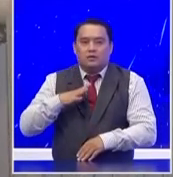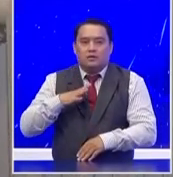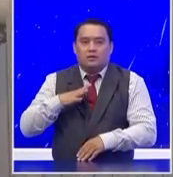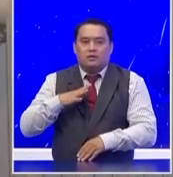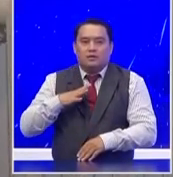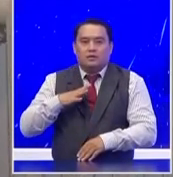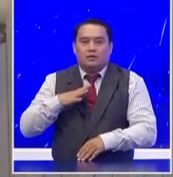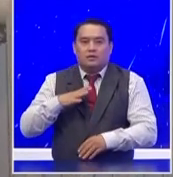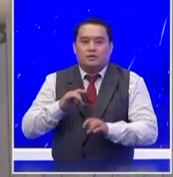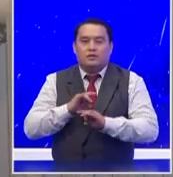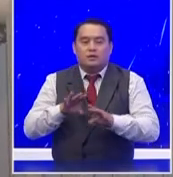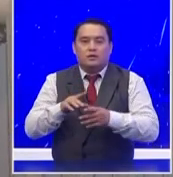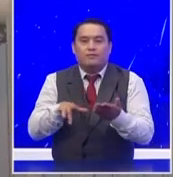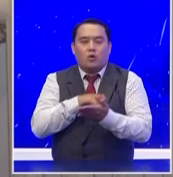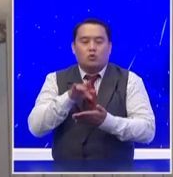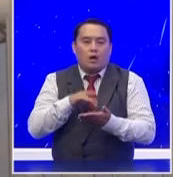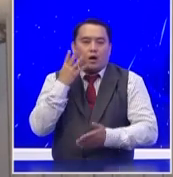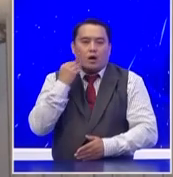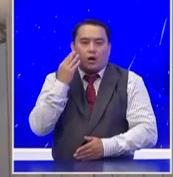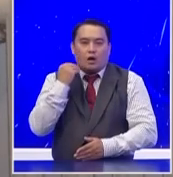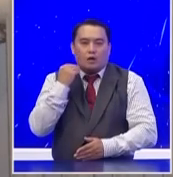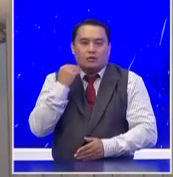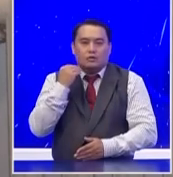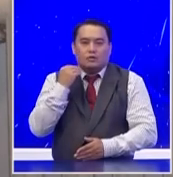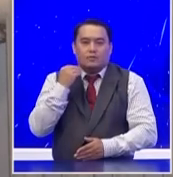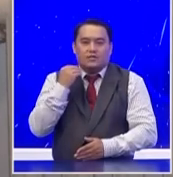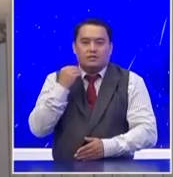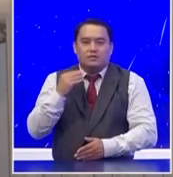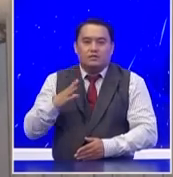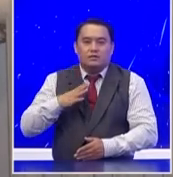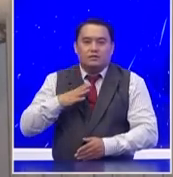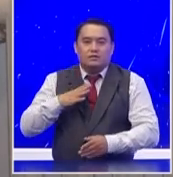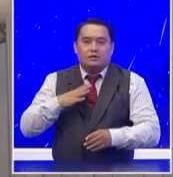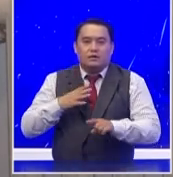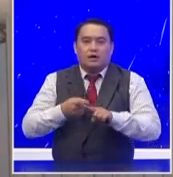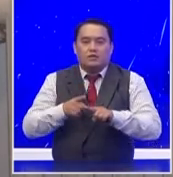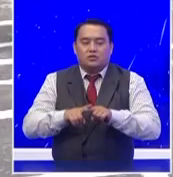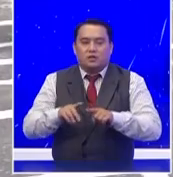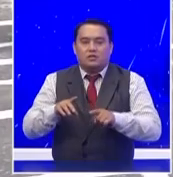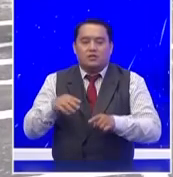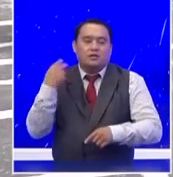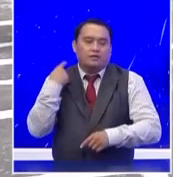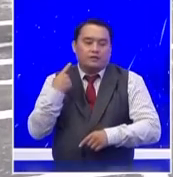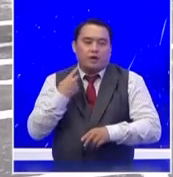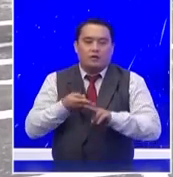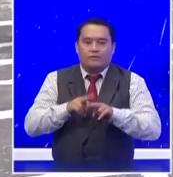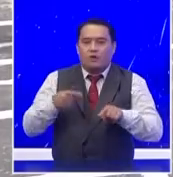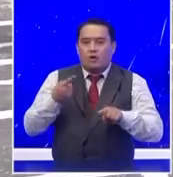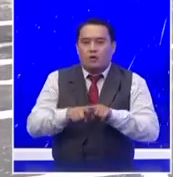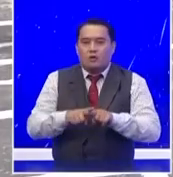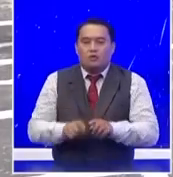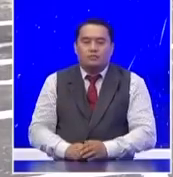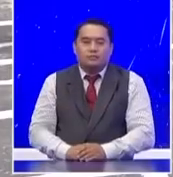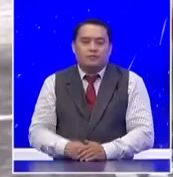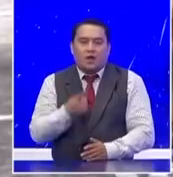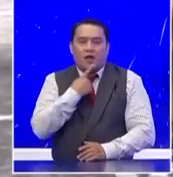кадетский корпус. Расположены они в городах Алматы и Актубе. Также это Алматинское военное учреждение радиотехники и связи. Желающим попасть в ряды